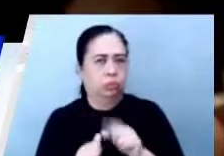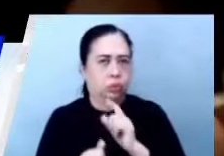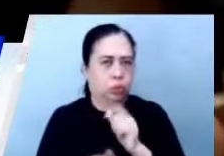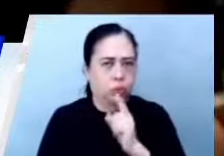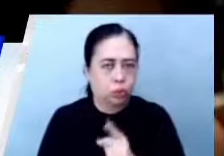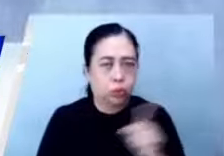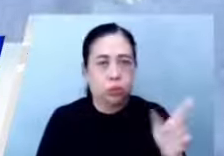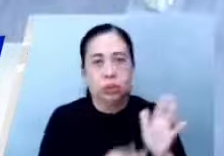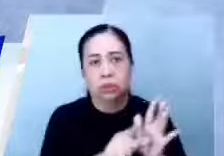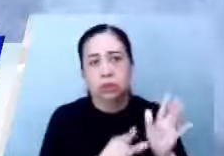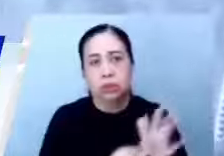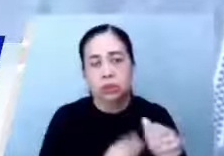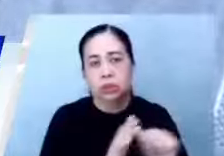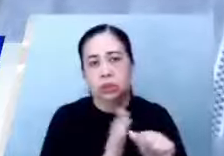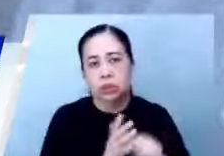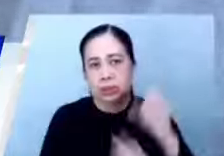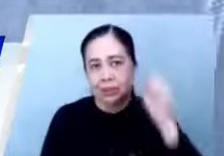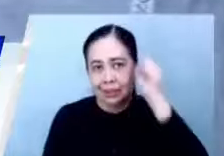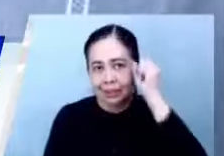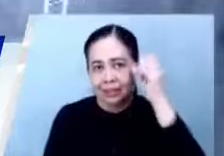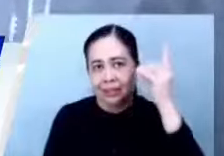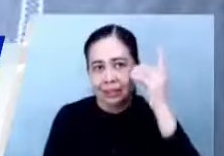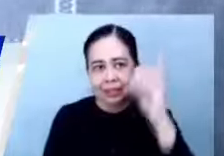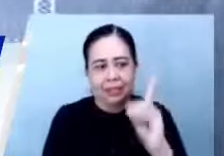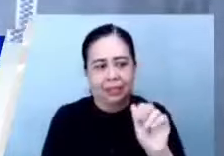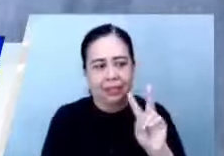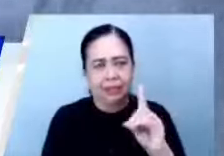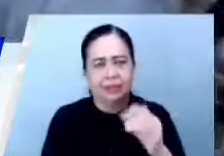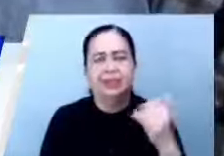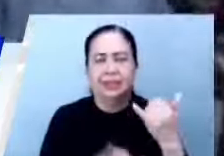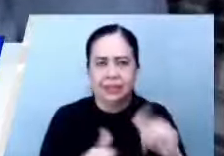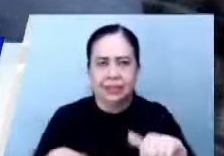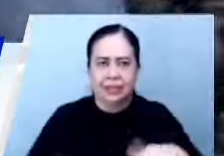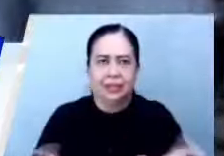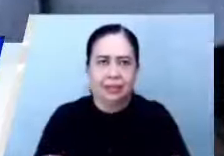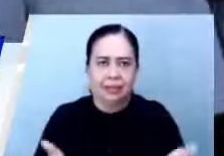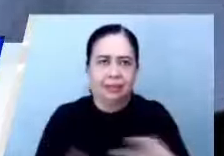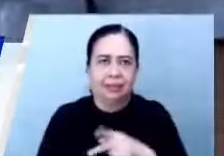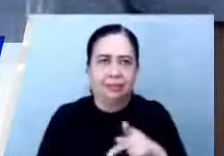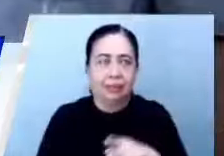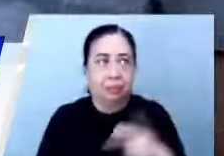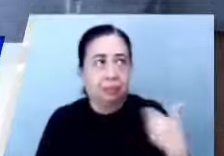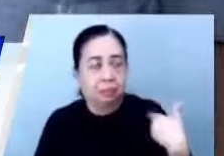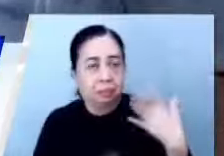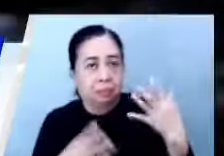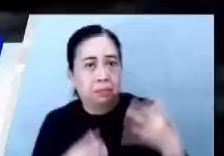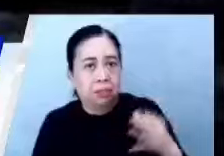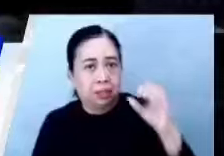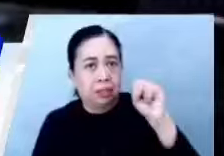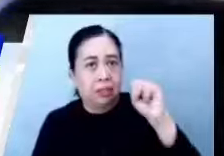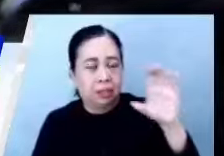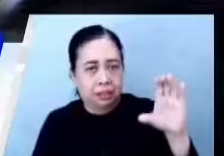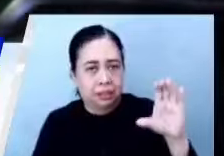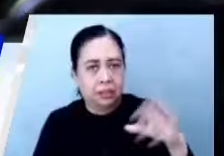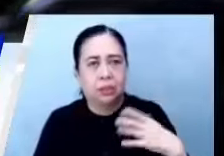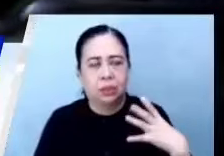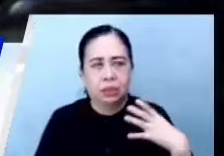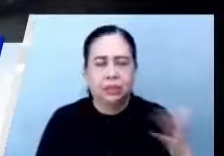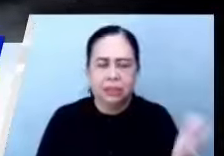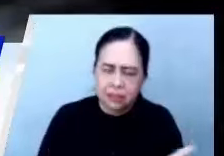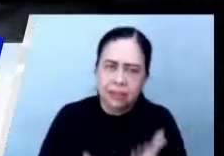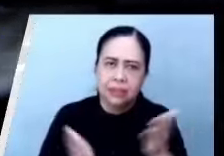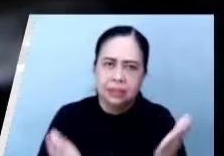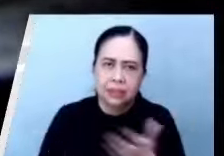na si Attorney Stephen David na sa Pilipinas pa rin si Guo habang wala pang desisyon ng Korte Suprema sa petisyon. Inihikayat pa rin daw niya si Guo na humarap